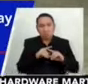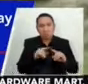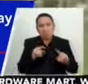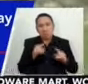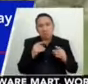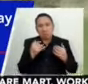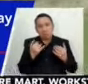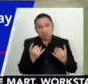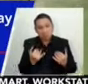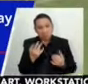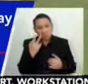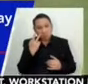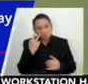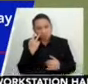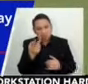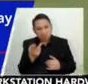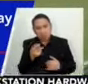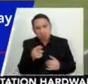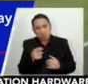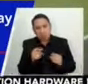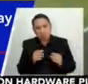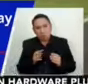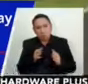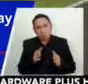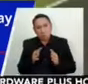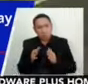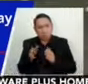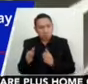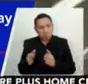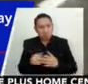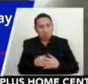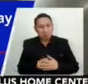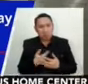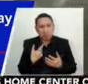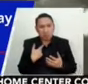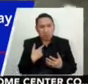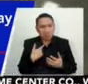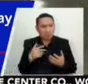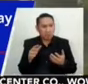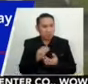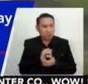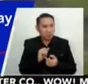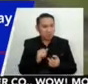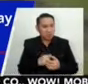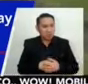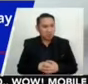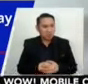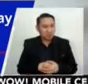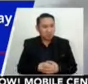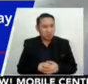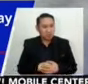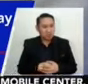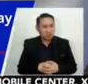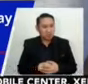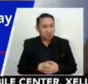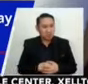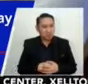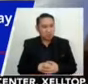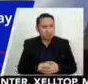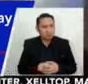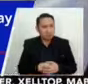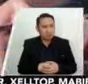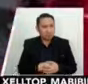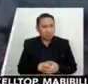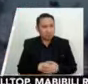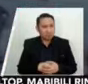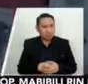main thoroughfares, meron din talagang damage. But yung sementado, mukhang nag-survive